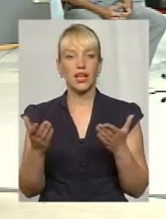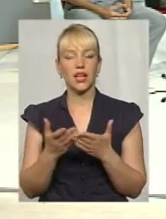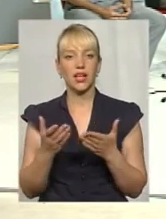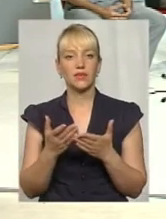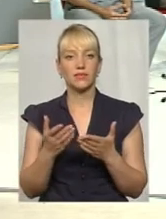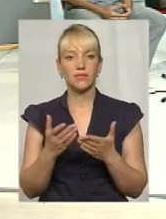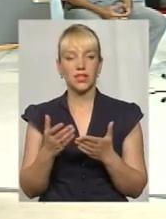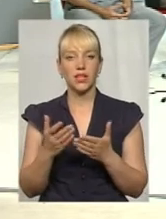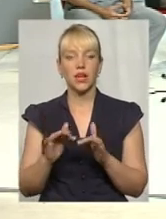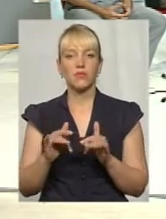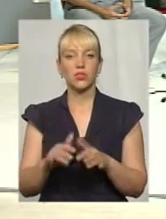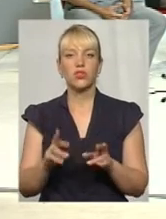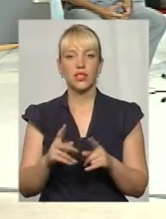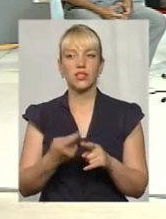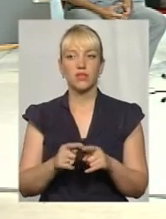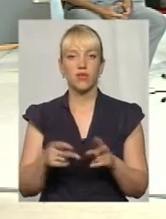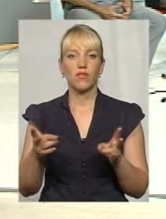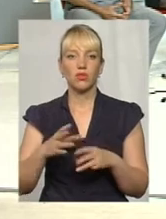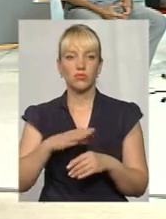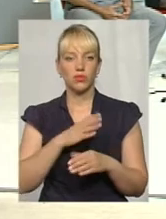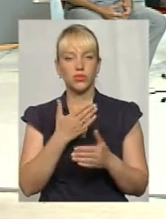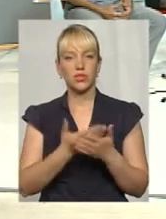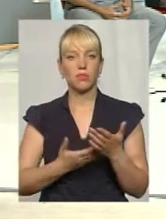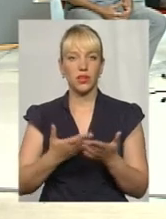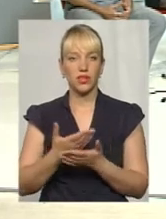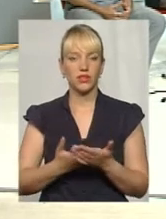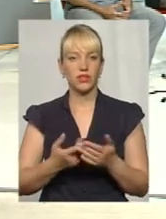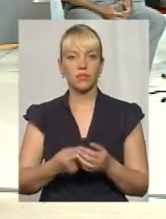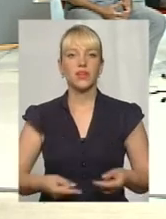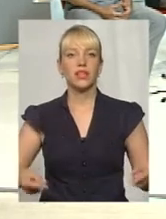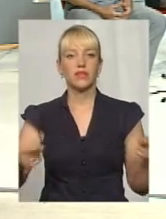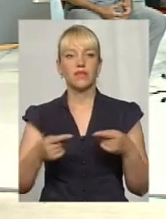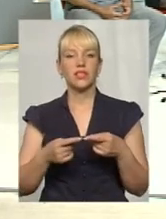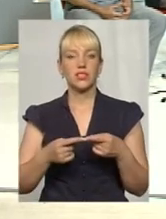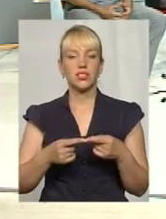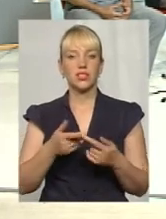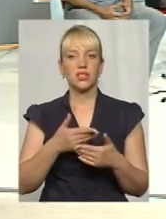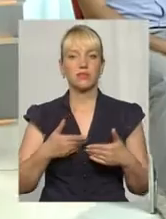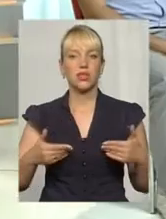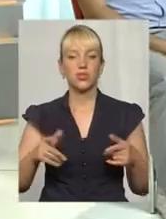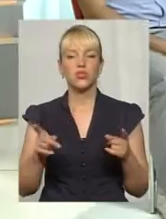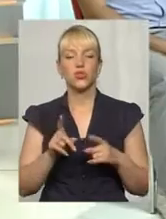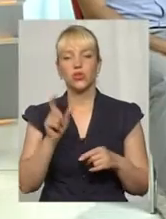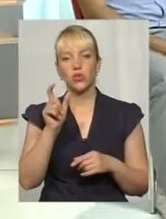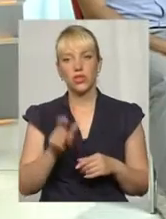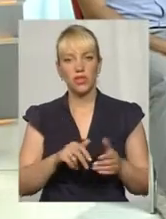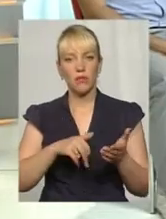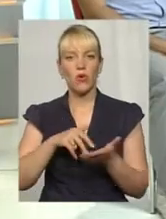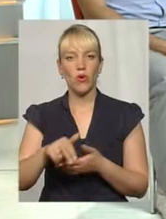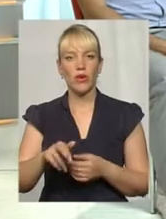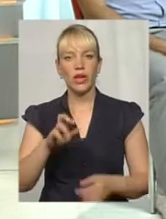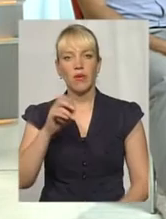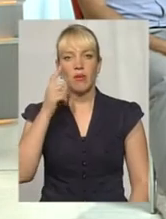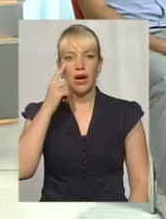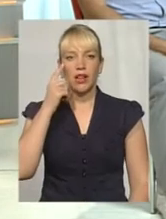Яка процедура, як це має бути? Ну, до прикладу, визначили, що людина проходить по